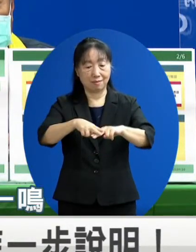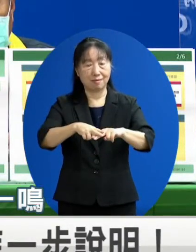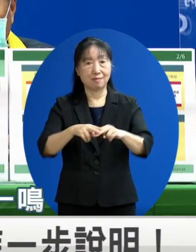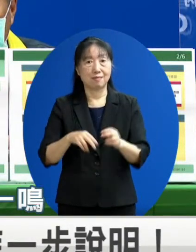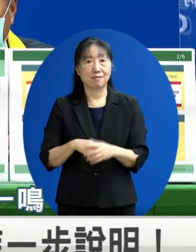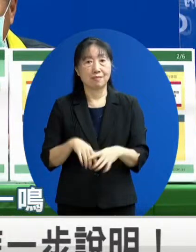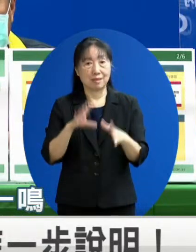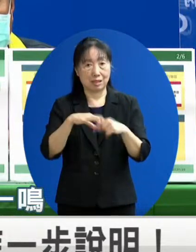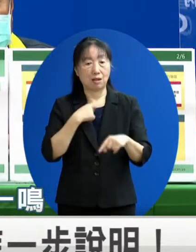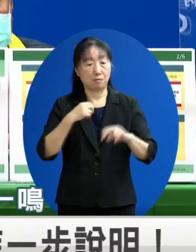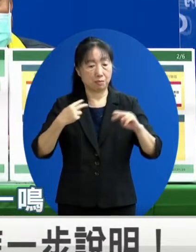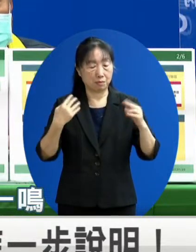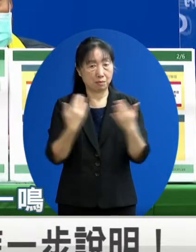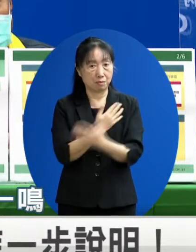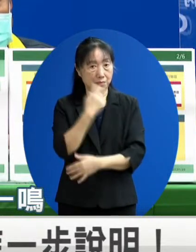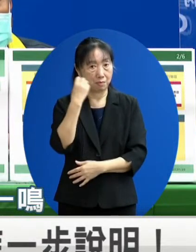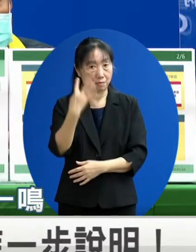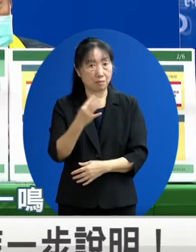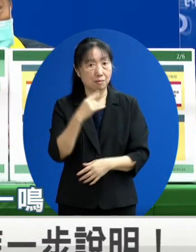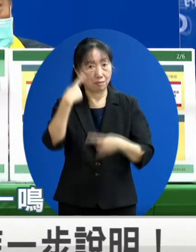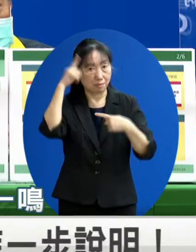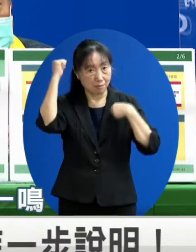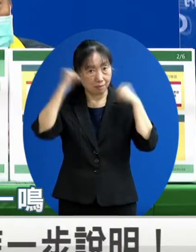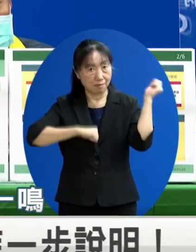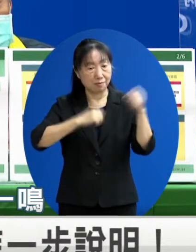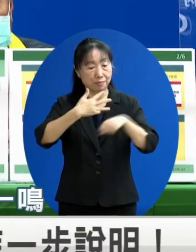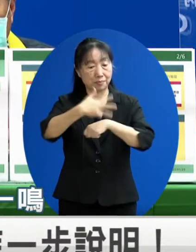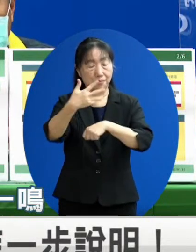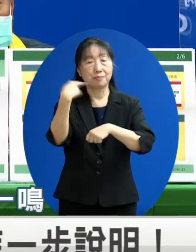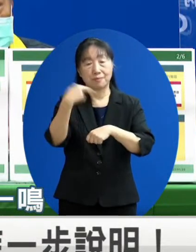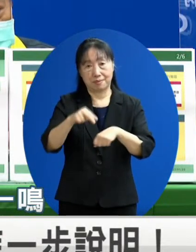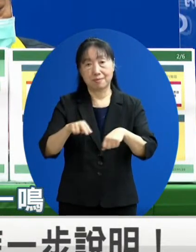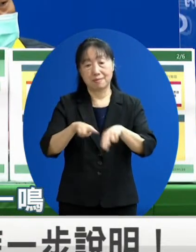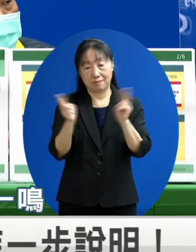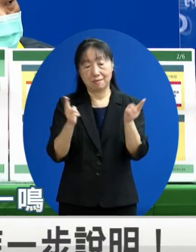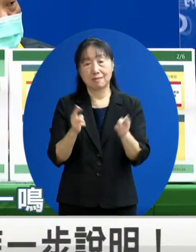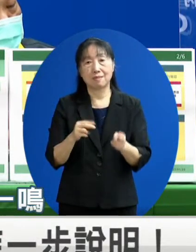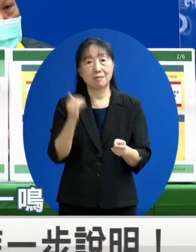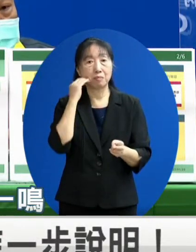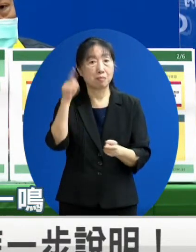要做更版，到明天早上8点会正式开放。所以